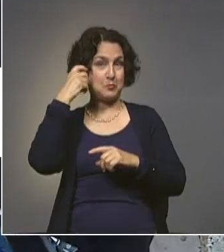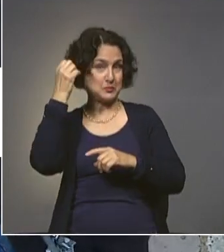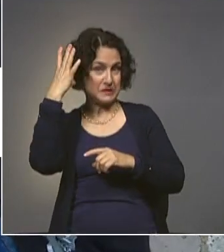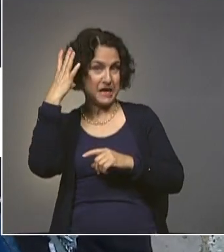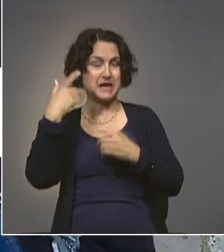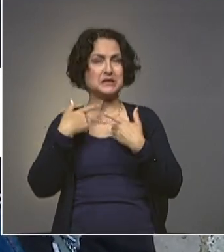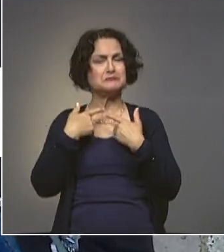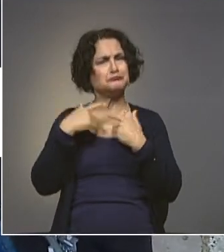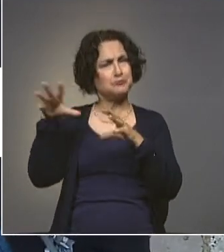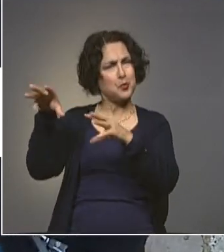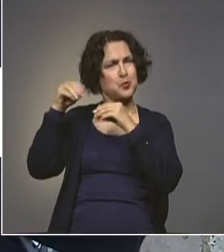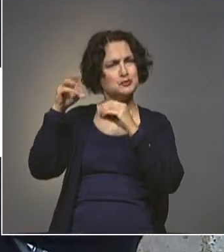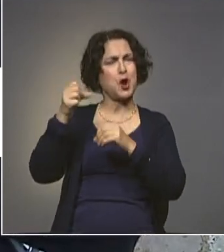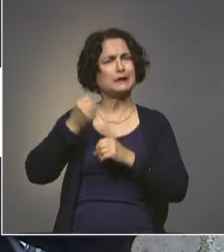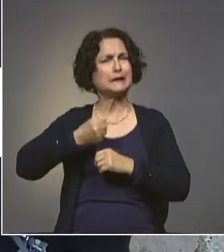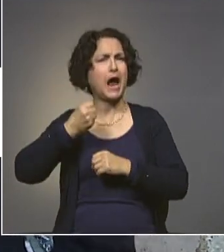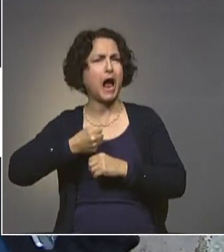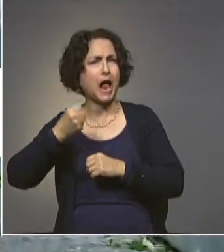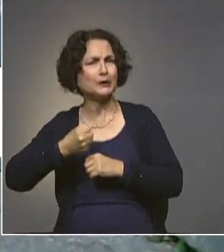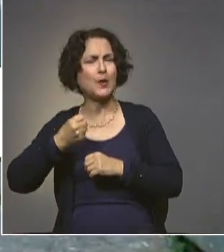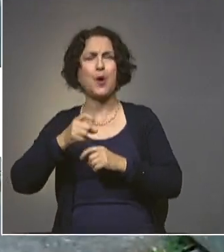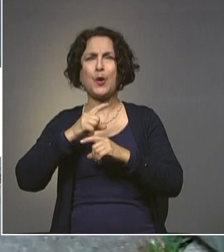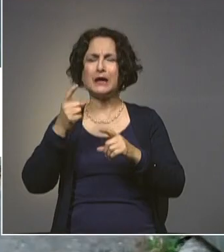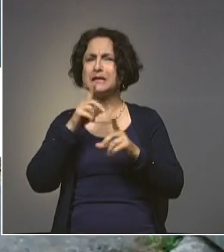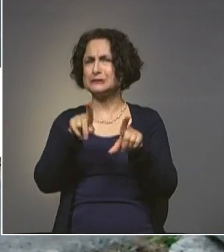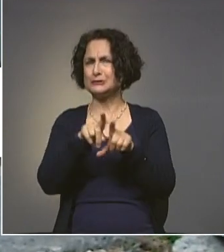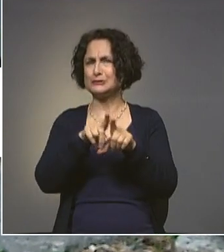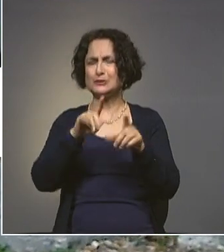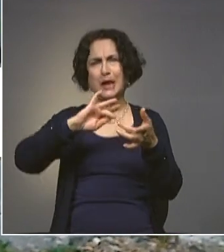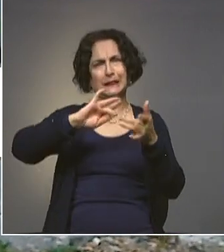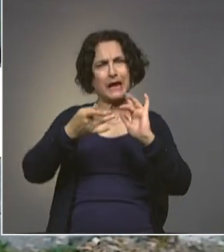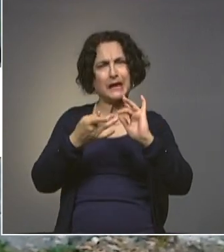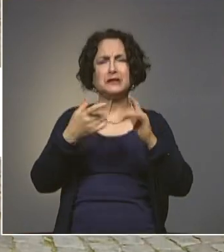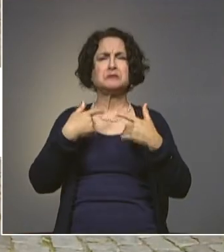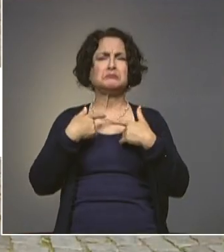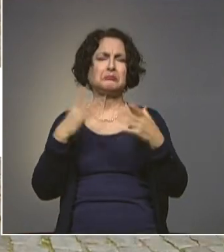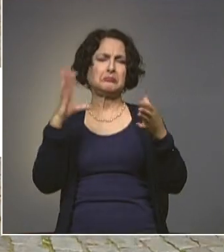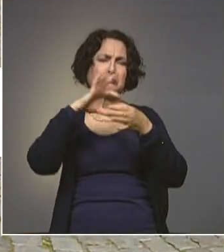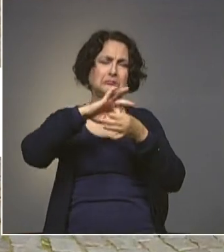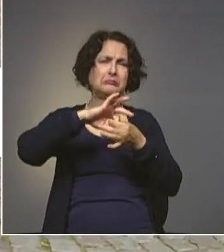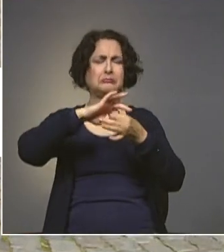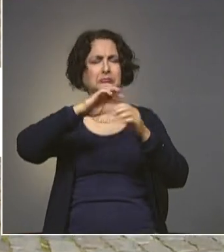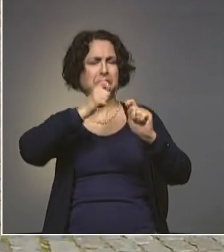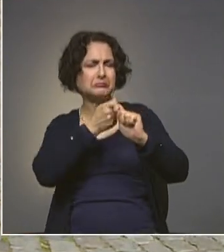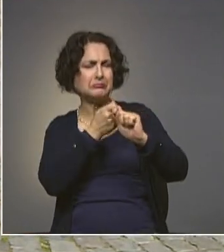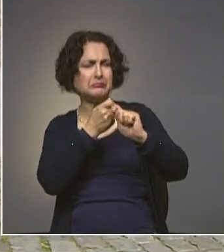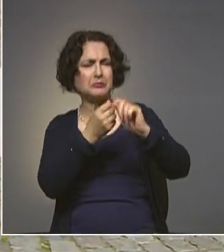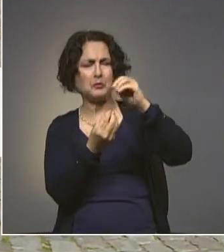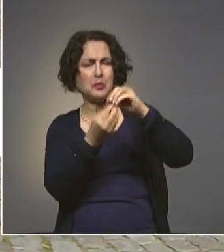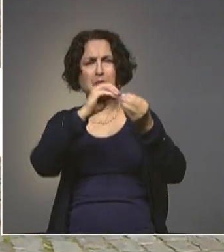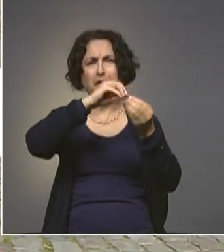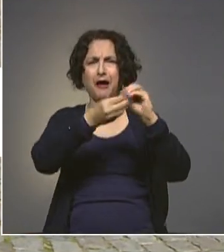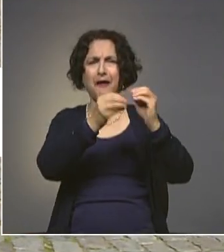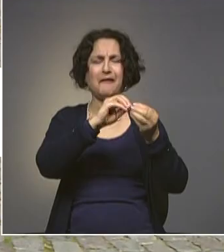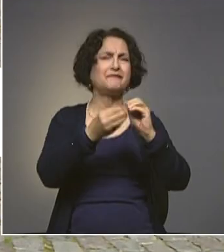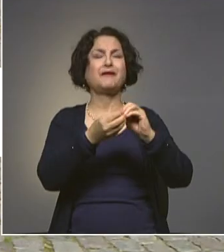и от клипчета, които намира в социалните мрежи. Поправи си нещата сам, сглобява си колоните, включва си Bluetooth модулите, включва